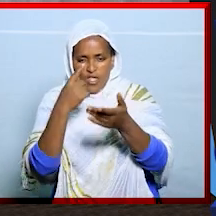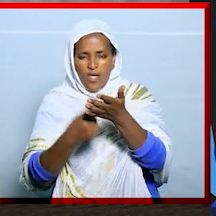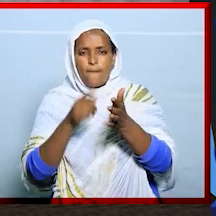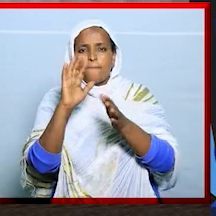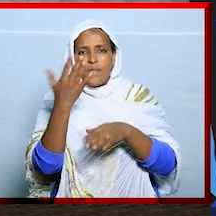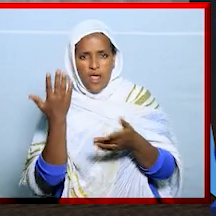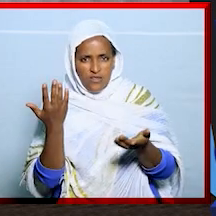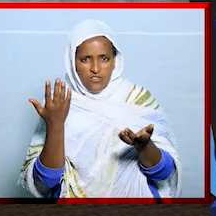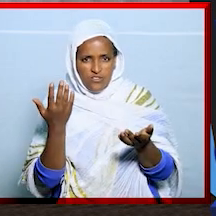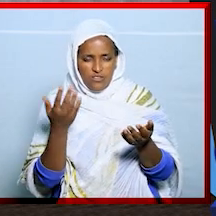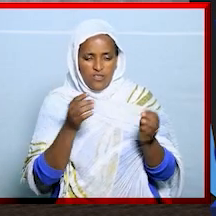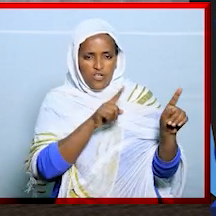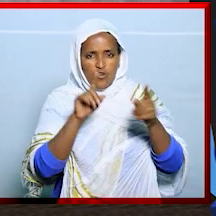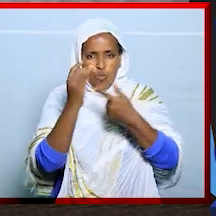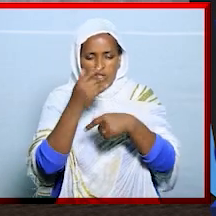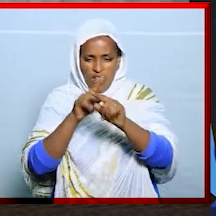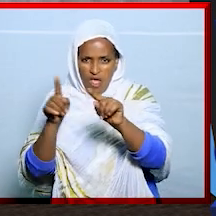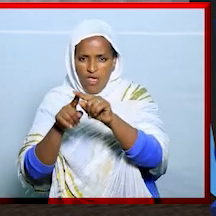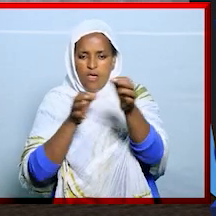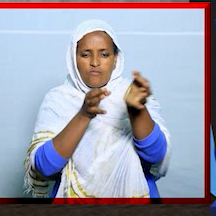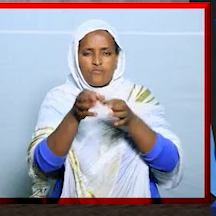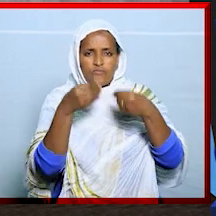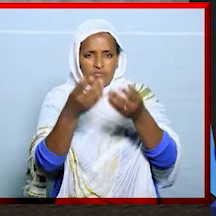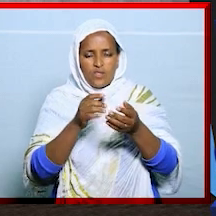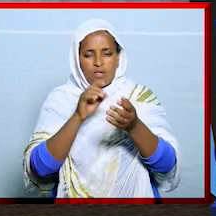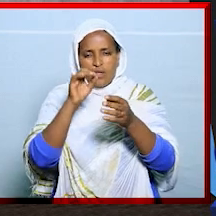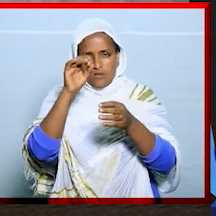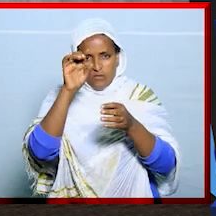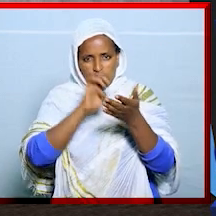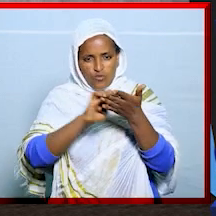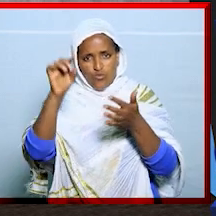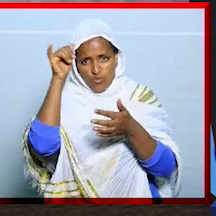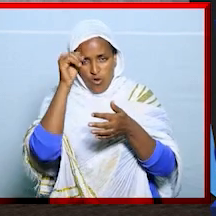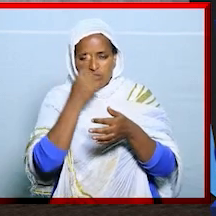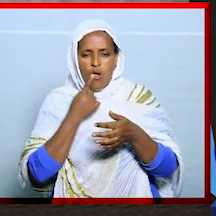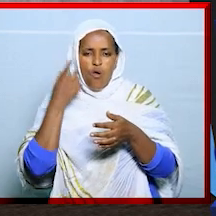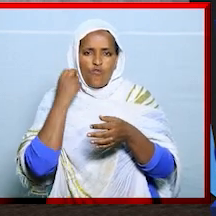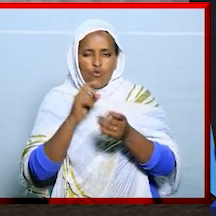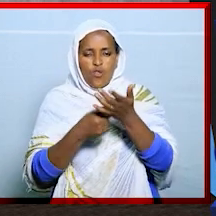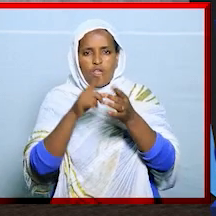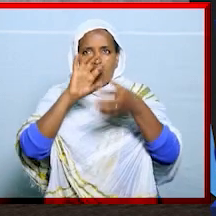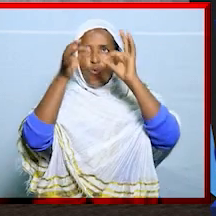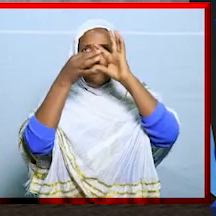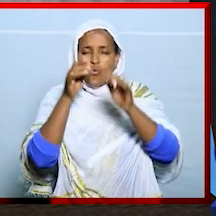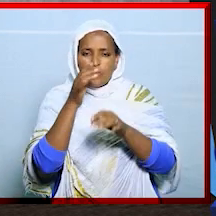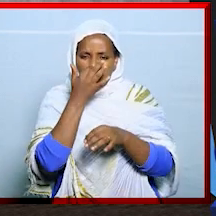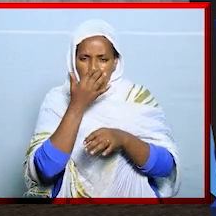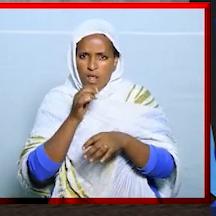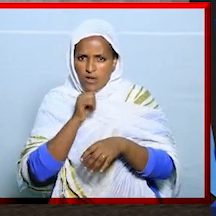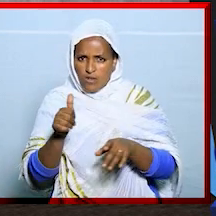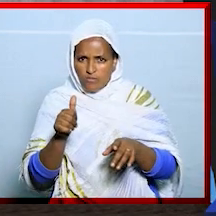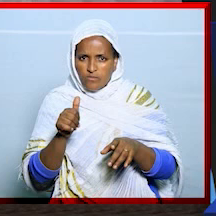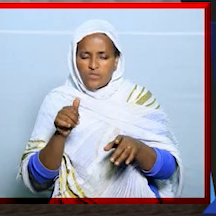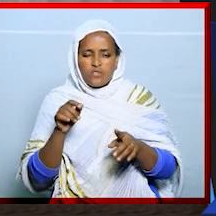ሊቃውንት ይሄንን ምን አይነት እንደሆነ የተለያየ ማብራሪያ ሰጥተዋል። ለምሳሌ ቅዱስ ዮሐንስ አፈወርቅ እንዲህ ይላል፣ ይህ ኮከብ የተለመደው